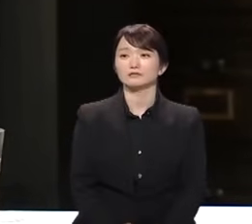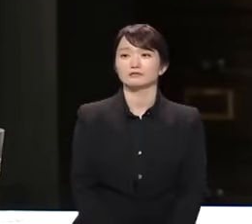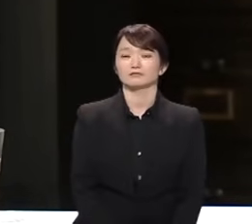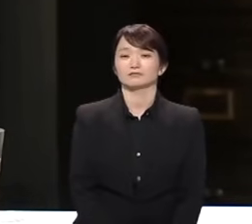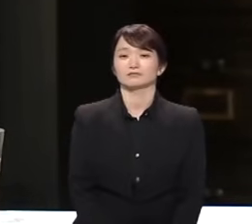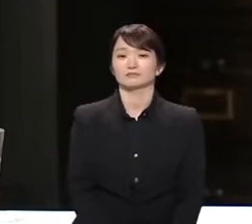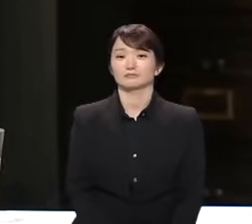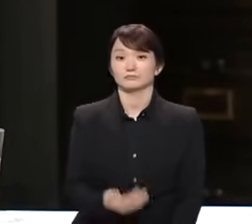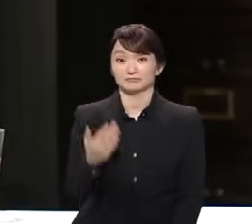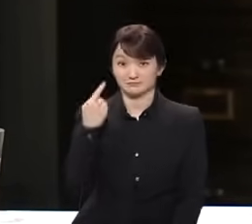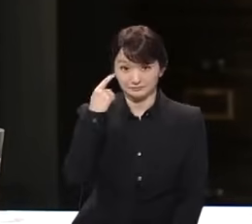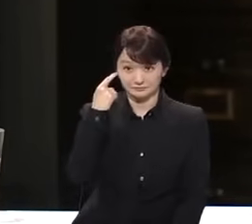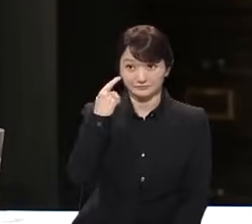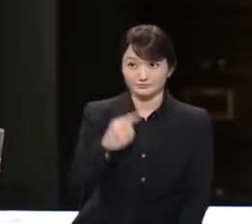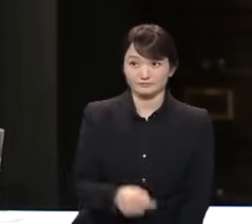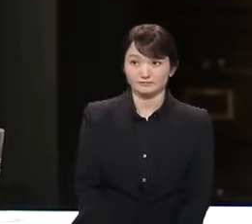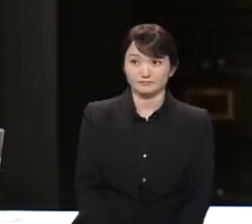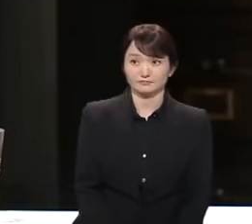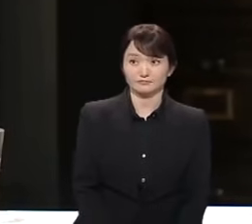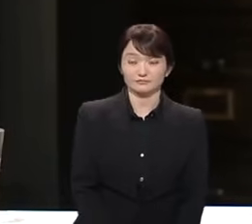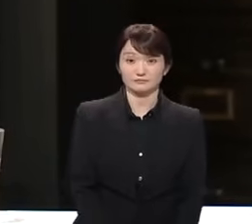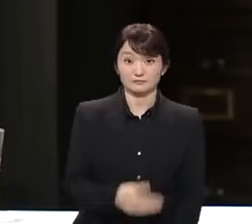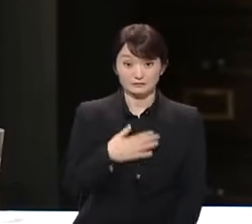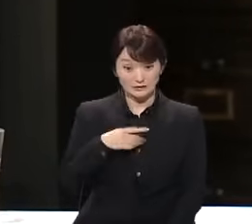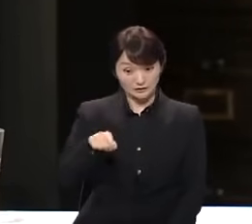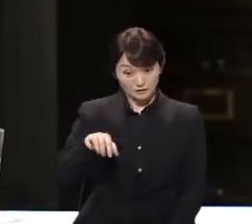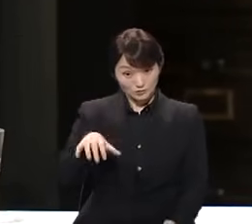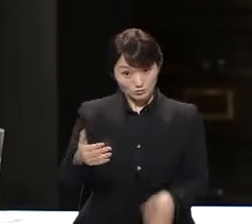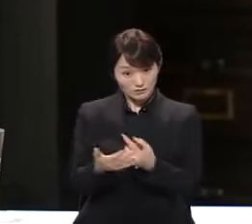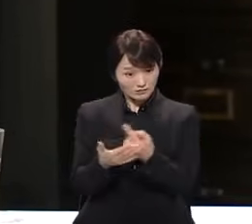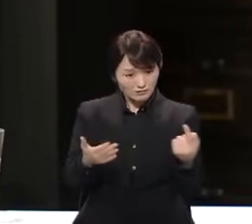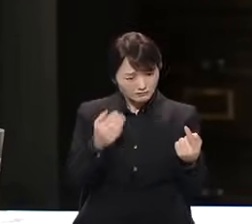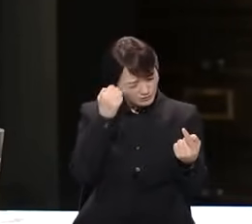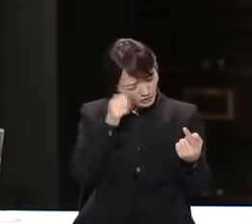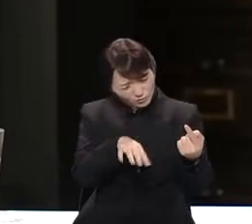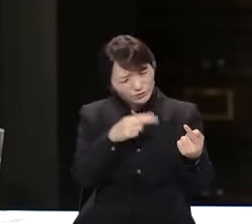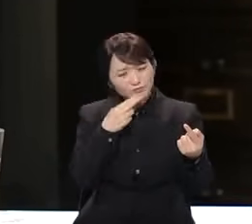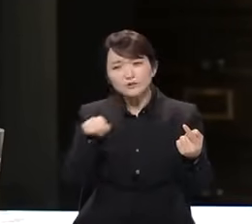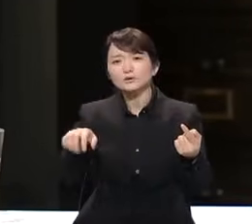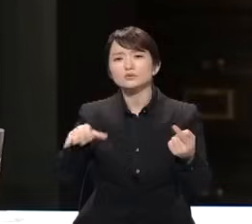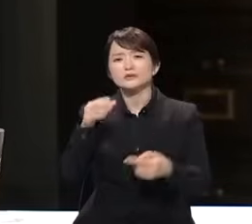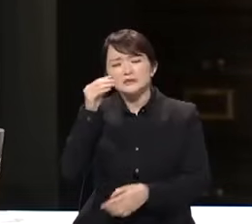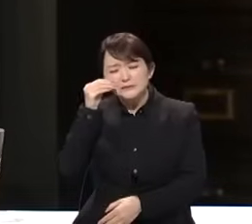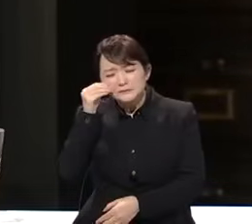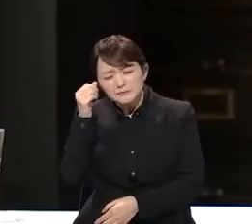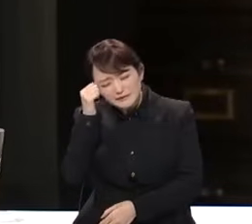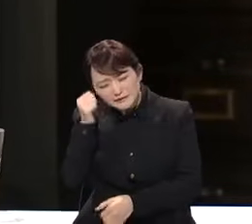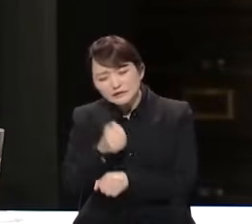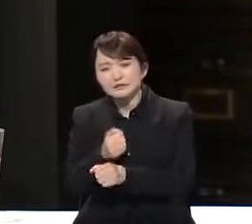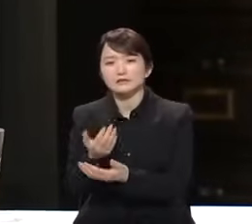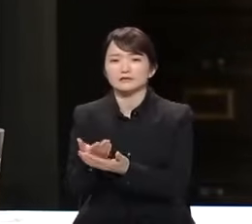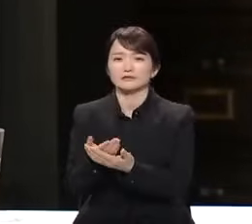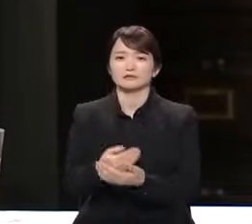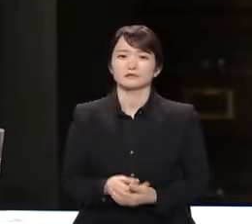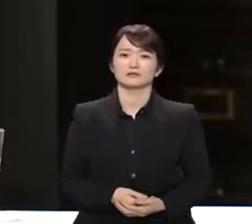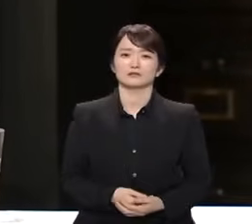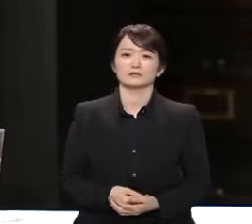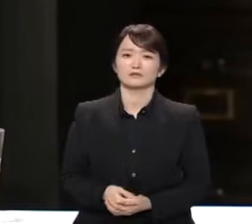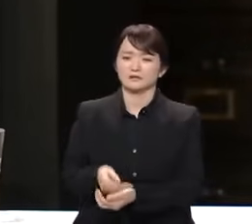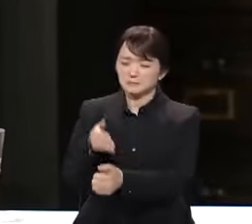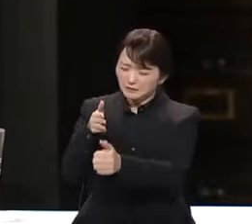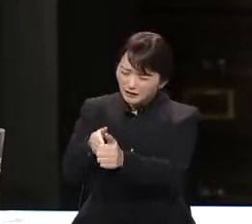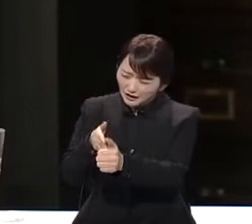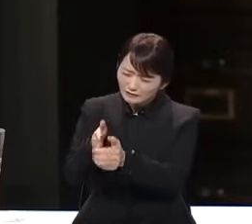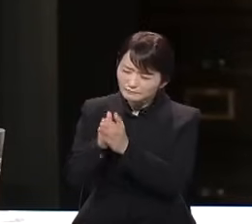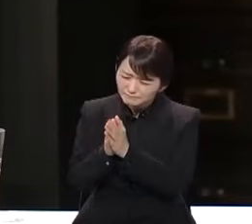자 아까 들으셨죠? 아, 나 여기서 나가면 잘 곳이 없으니까 제발 좀 여기서 잠잘 수 있게 해달라 사정을